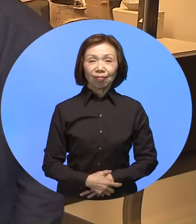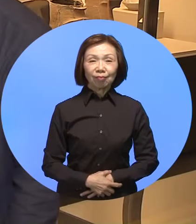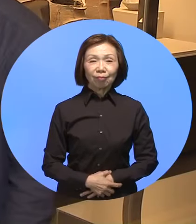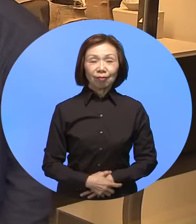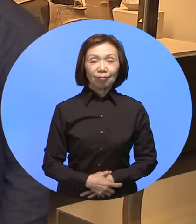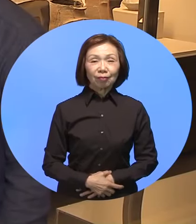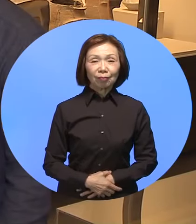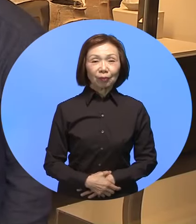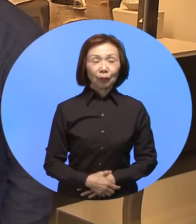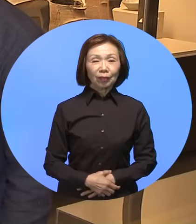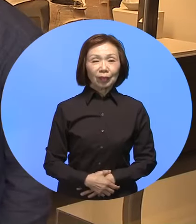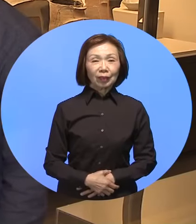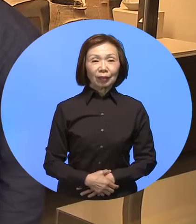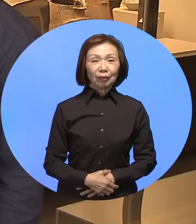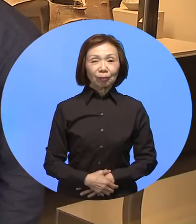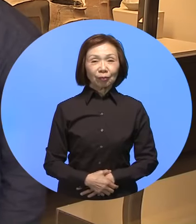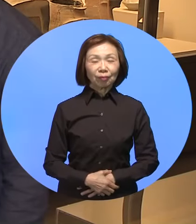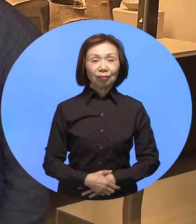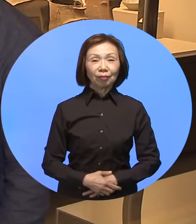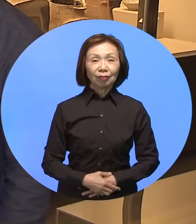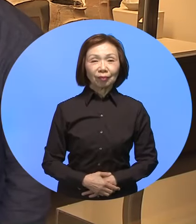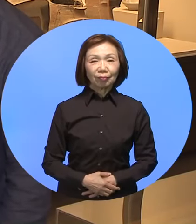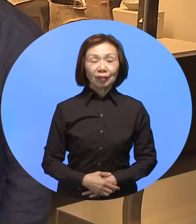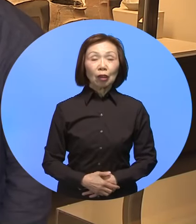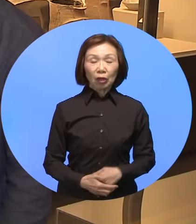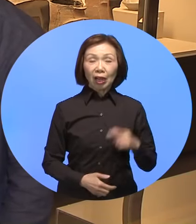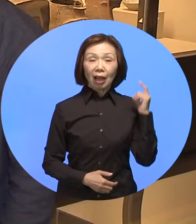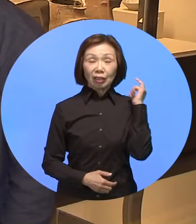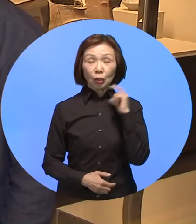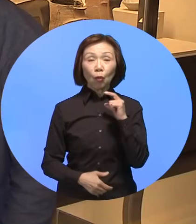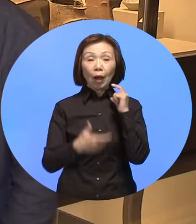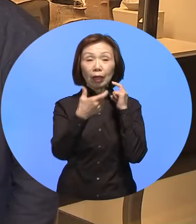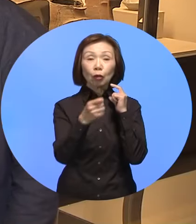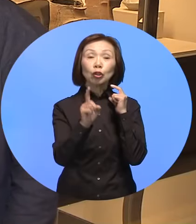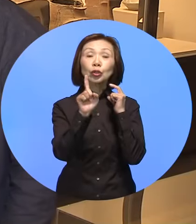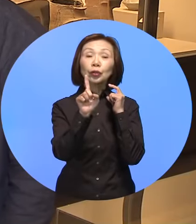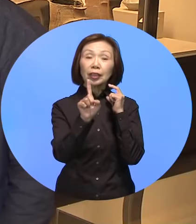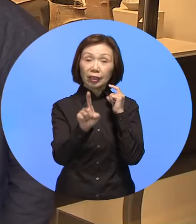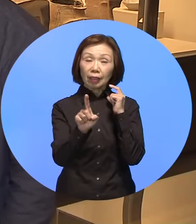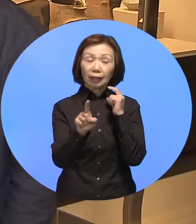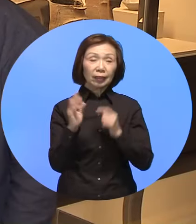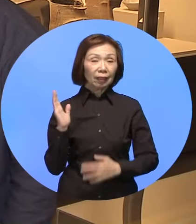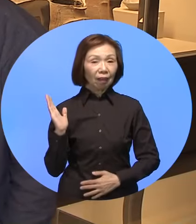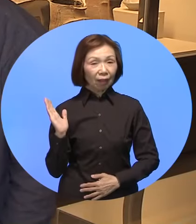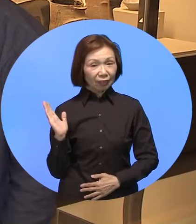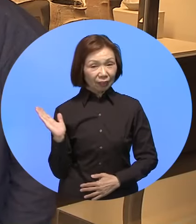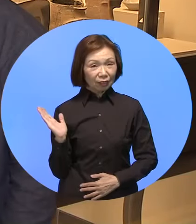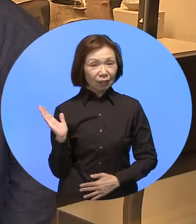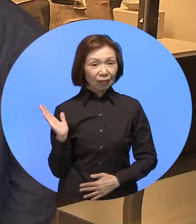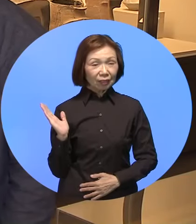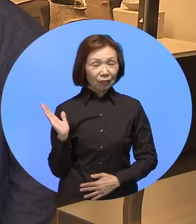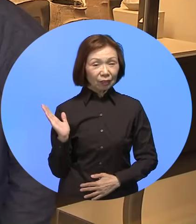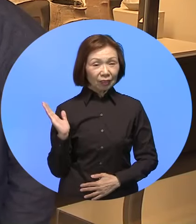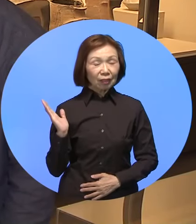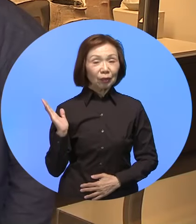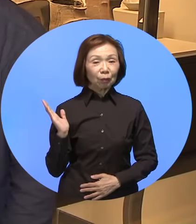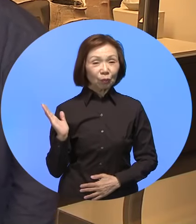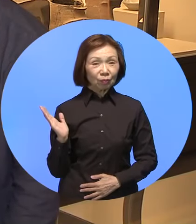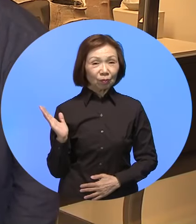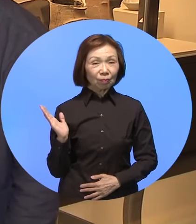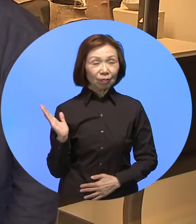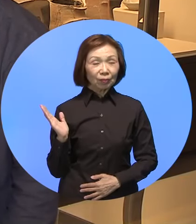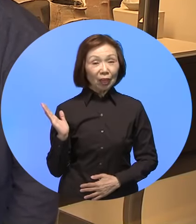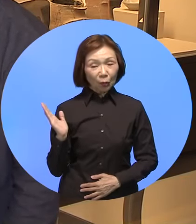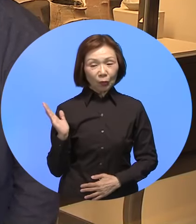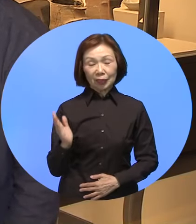こちらがわくの宿書でくれんこちらが昭和61年に約8カ月間かけて行われた調査の出土品